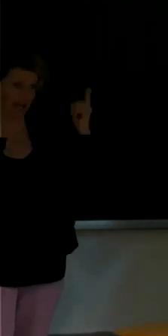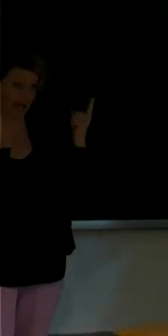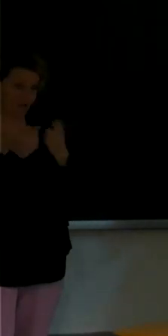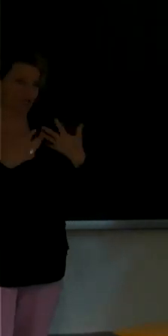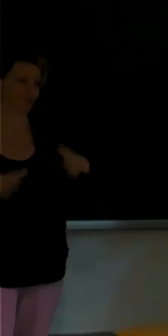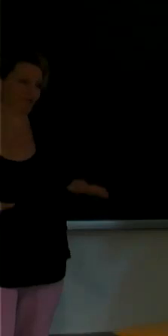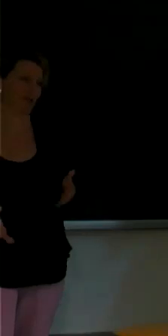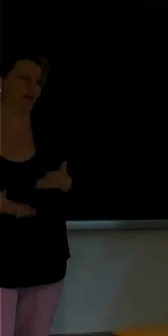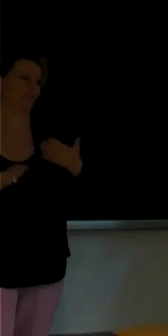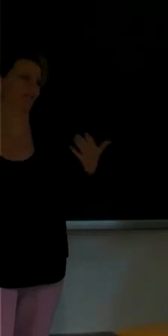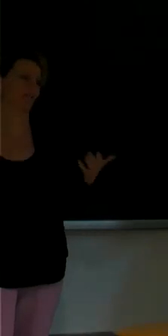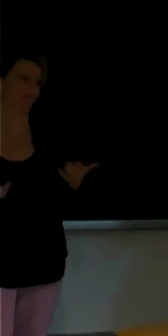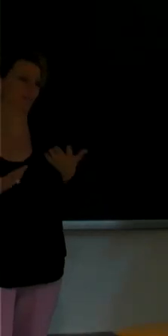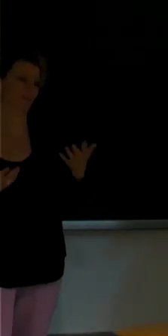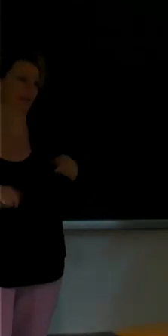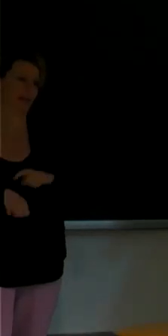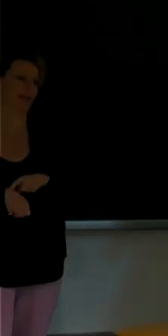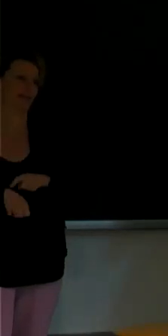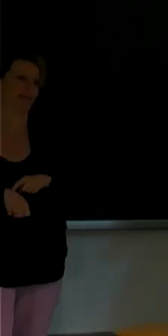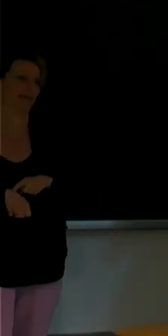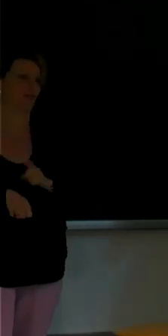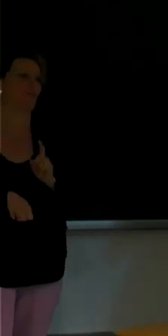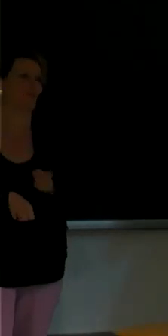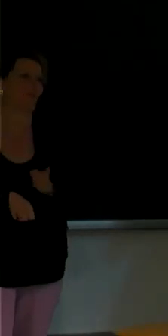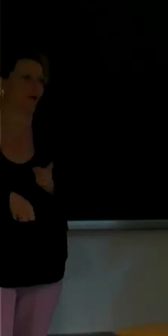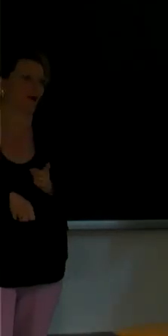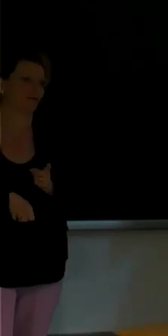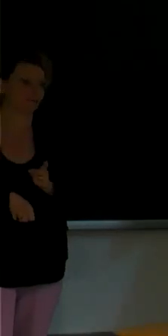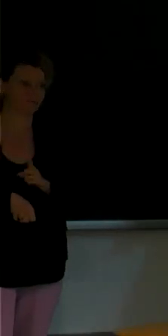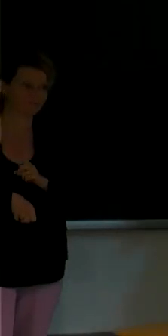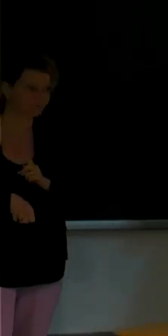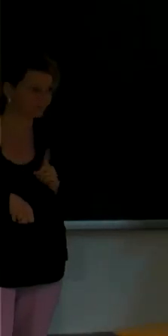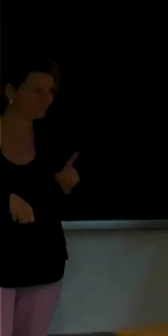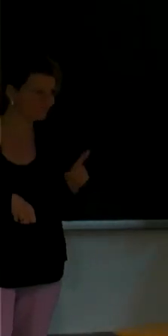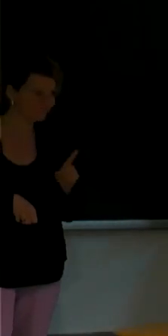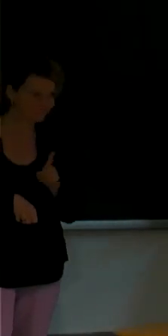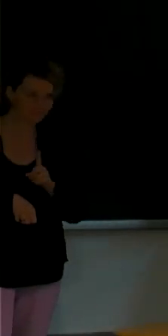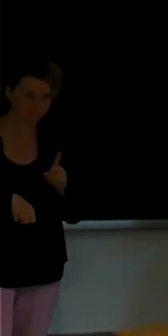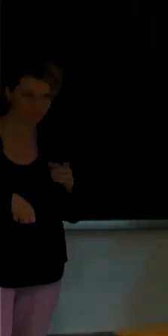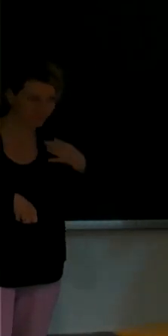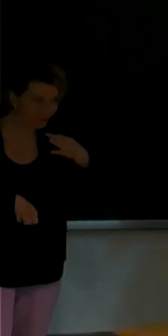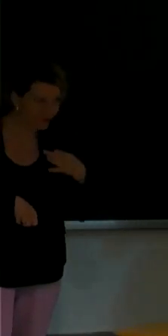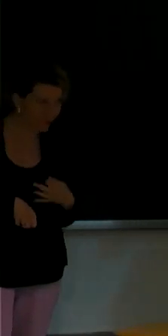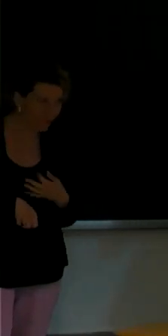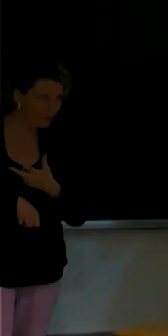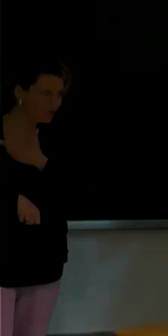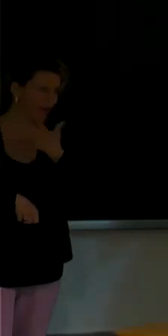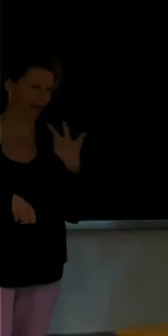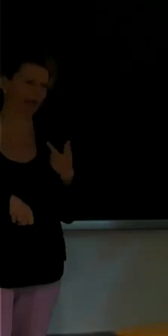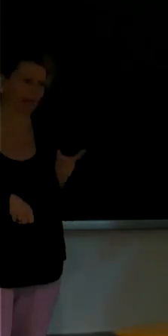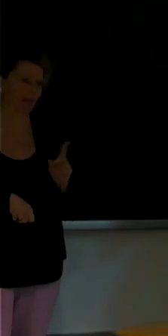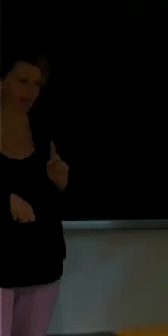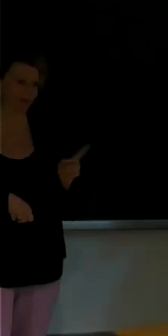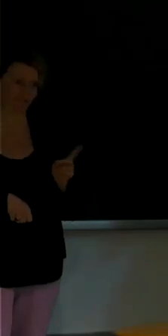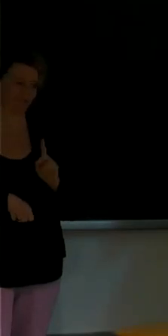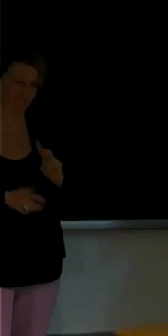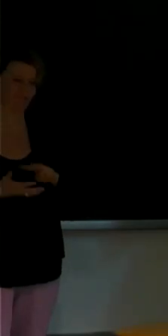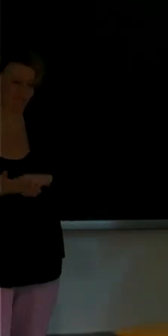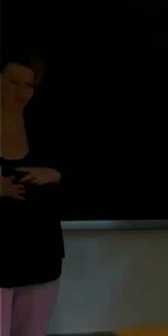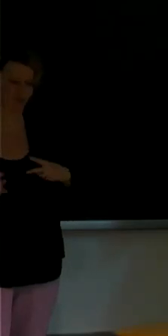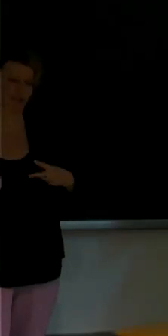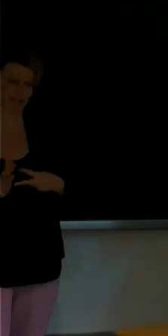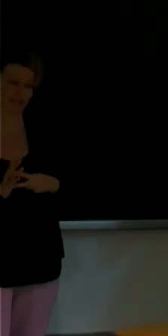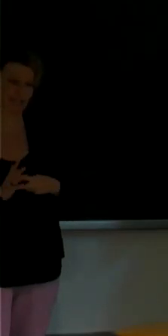direte, vabbè, grazie, quanto tempo ci vuoi mettere? In realtà non è poi così scontato. Perché? Perché ingegneria è difficile,